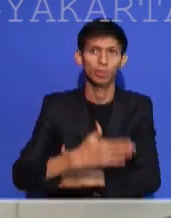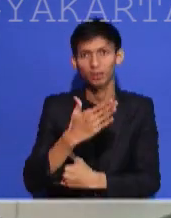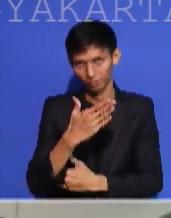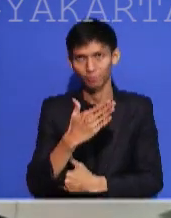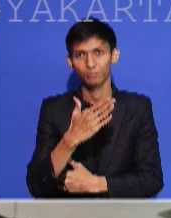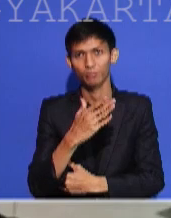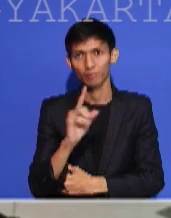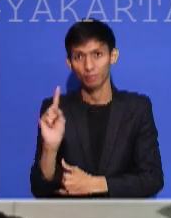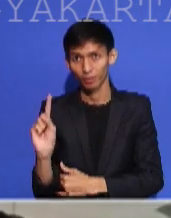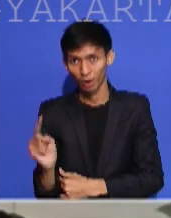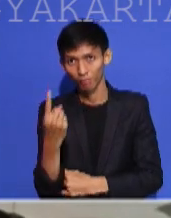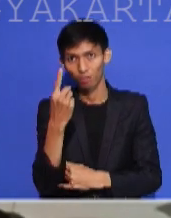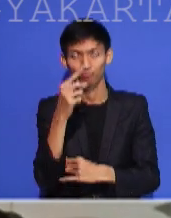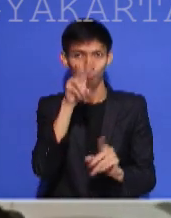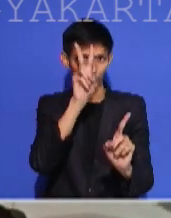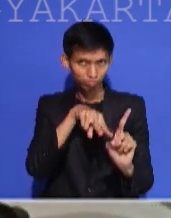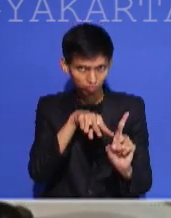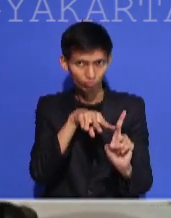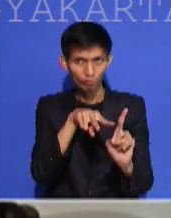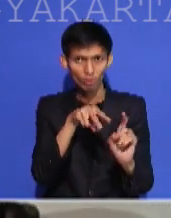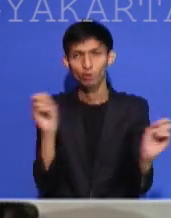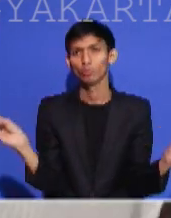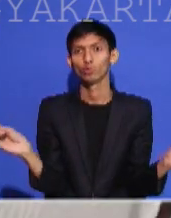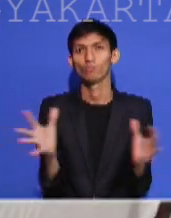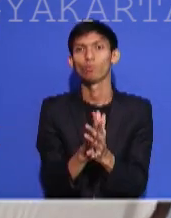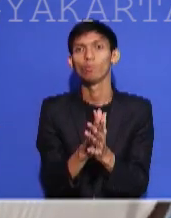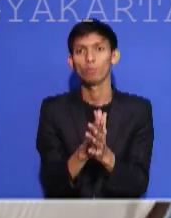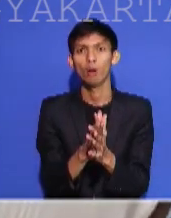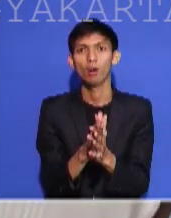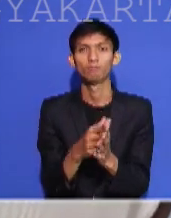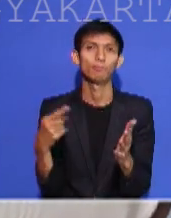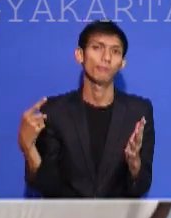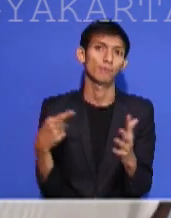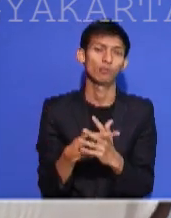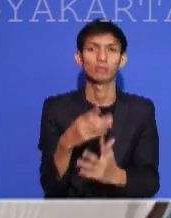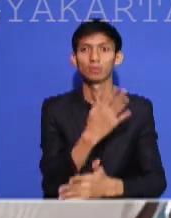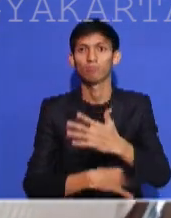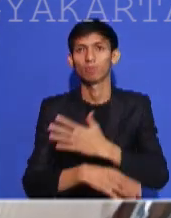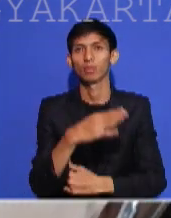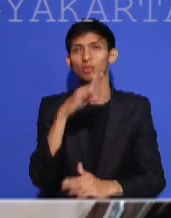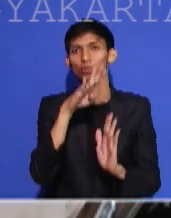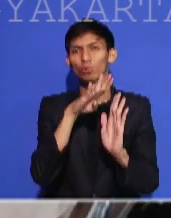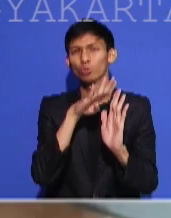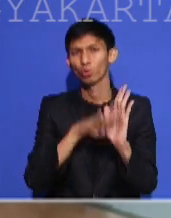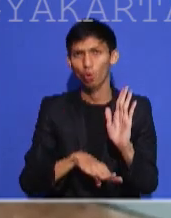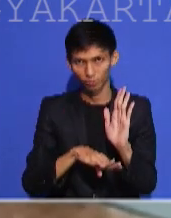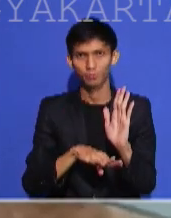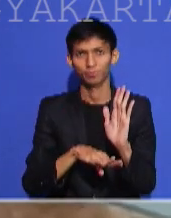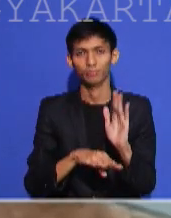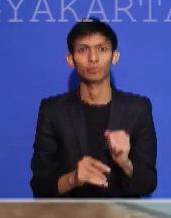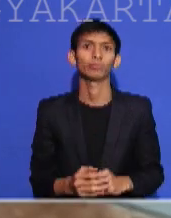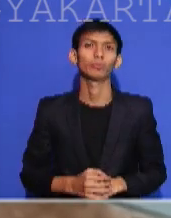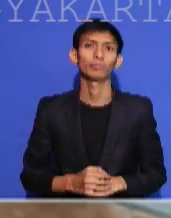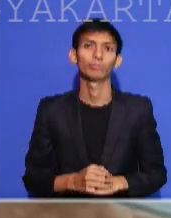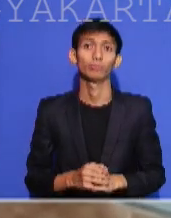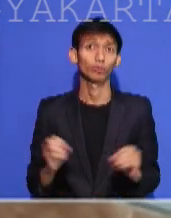satu hal yang disorot adalah terkait kuantitas partisipasi pemilih di fabel yang cenderung Mengalami penurunan dari tahun ke tahun di mana jumlah